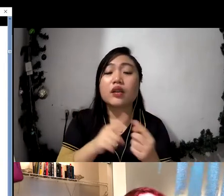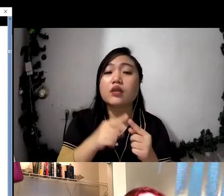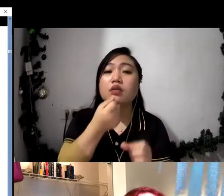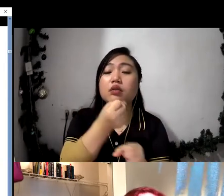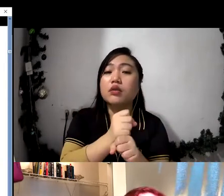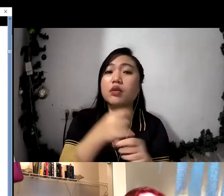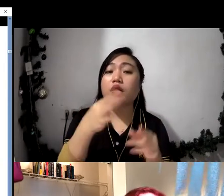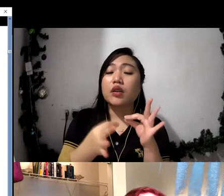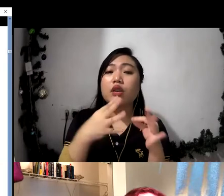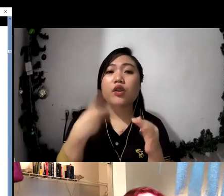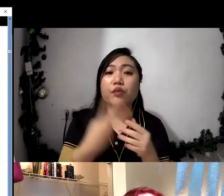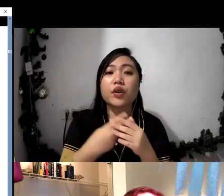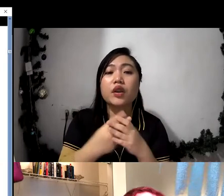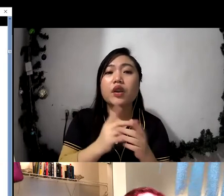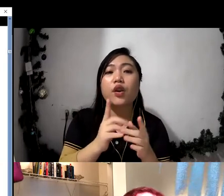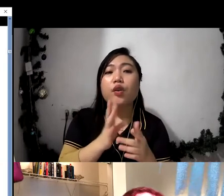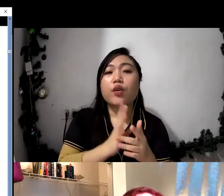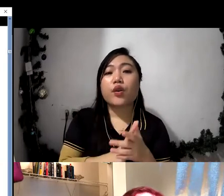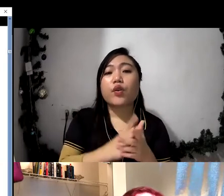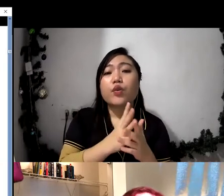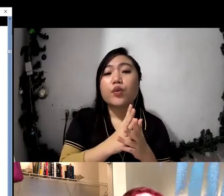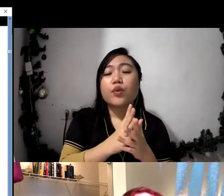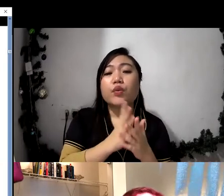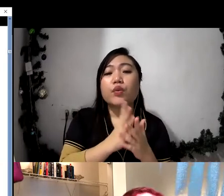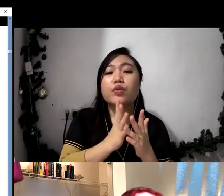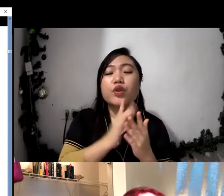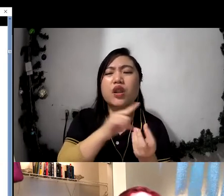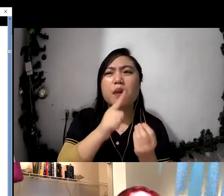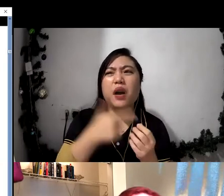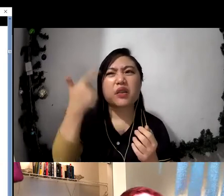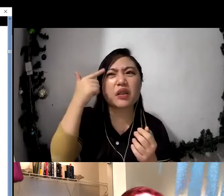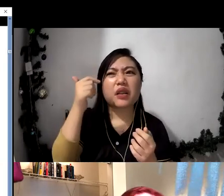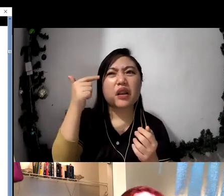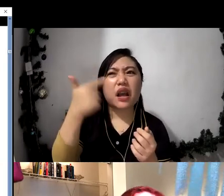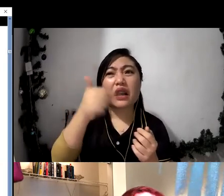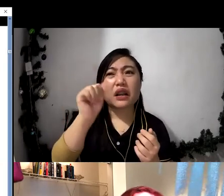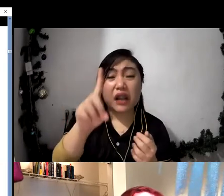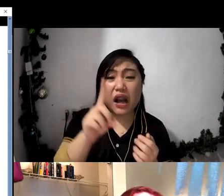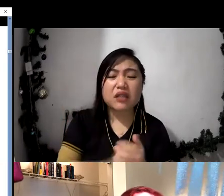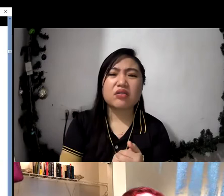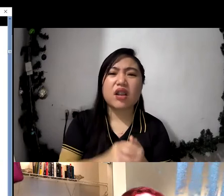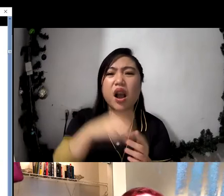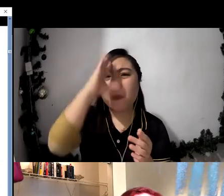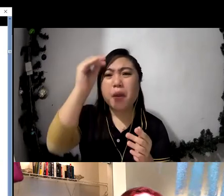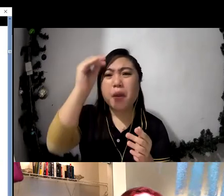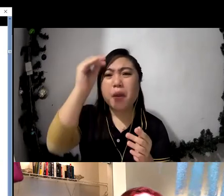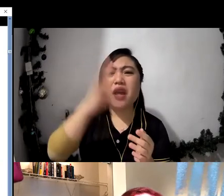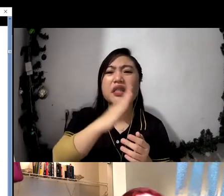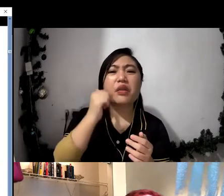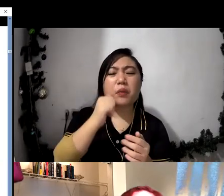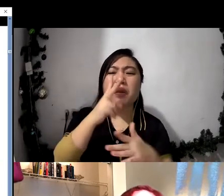nagko-consult tayo, lalong-lalong na pag nag-God plan and budget kayo, both men and women, according to their various contexts